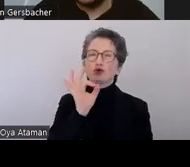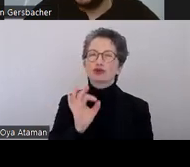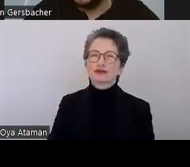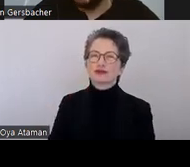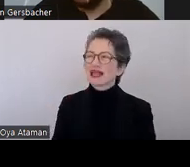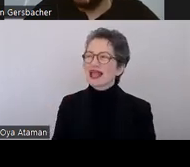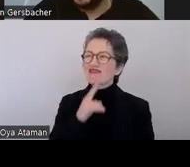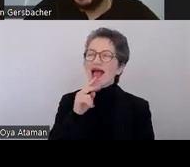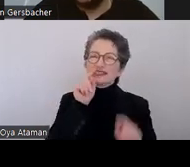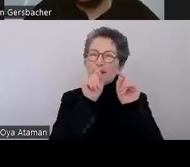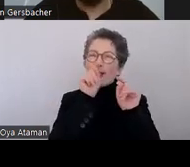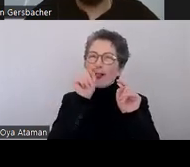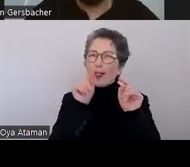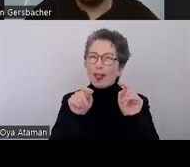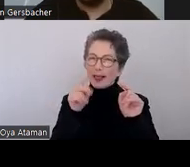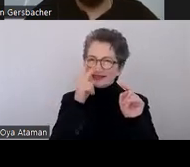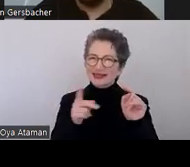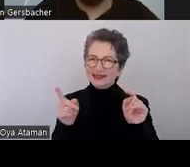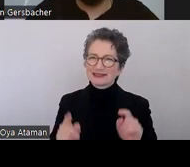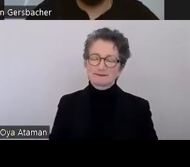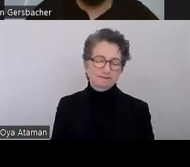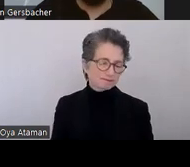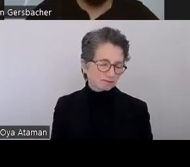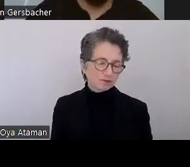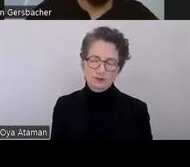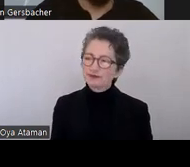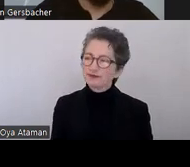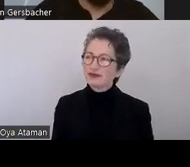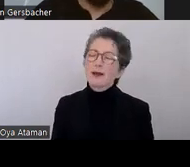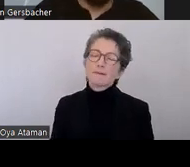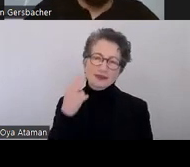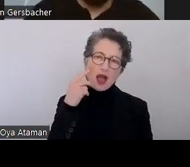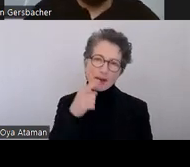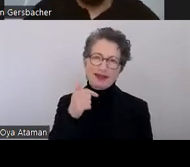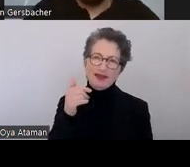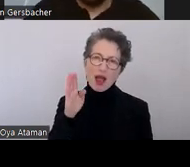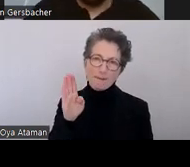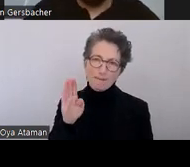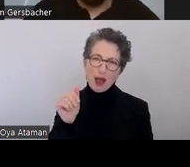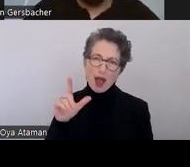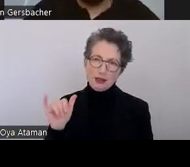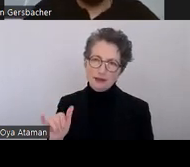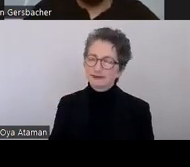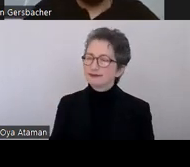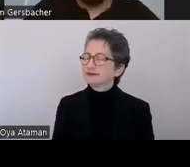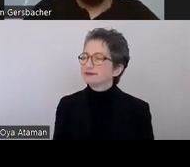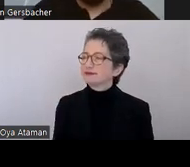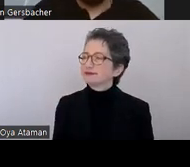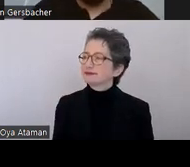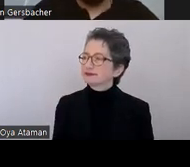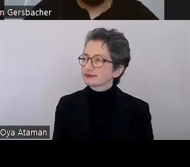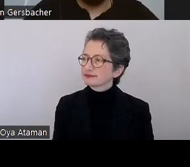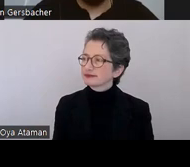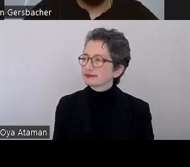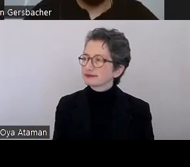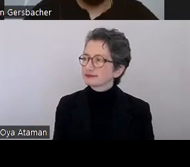so einem weißen Verbindung drauf, aber da eben, da heißt es dann auch Tab-Ally. Wenn wir es jetzt mal laufen lassen auf der